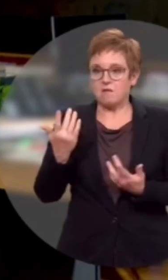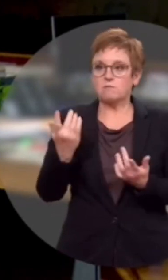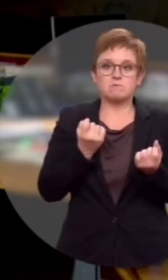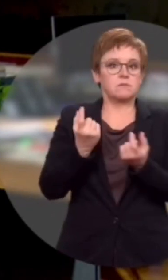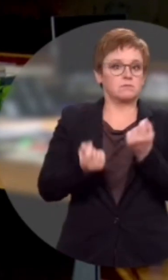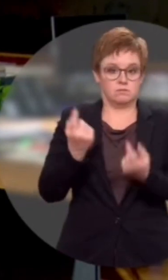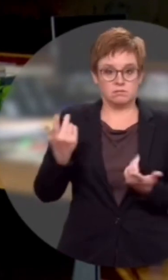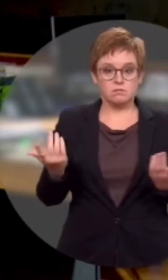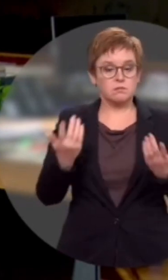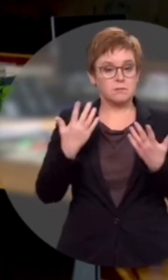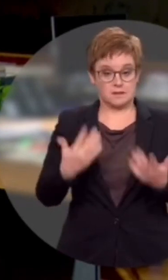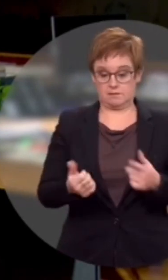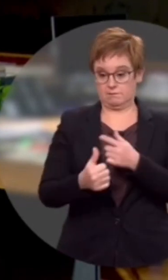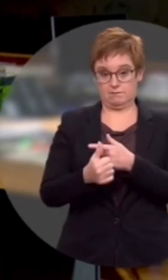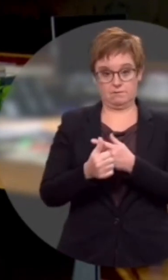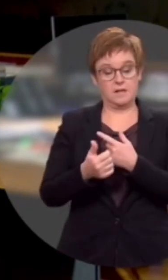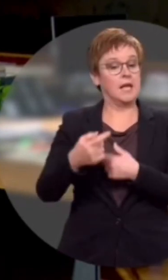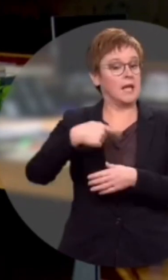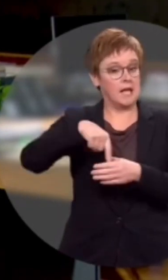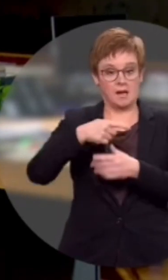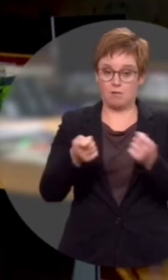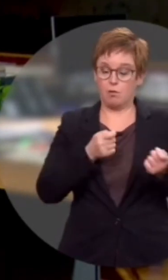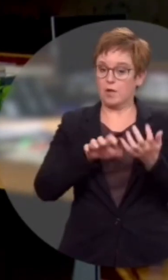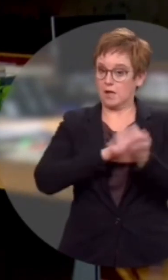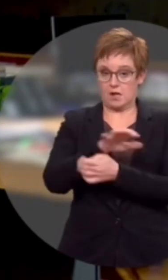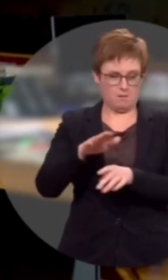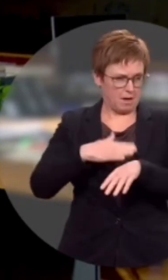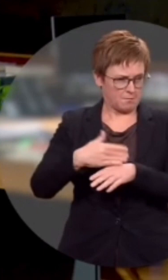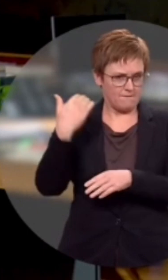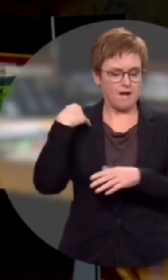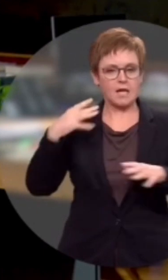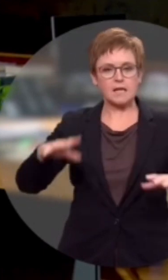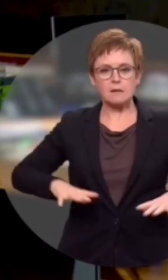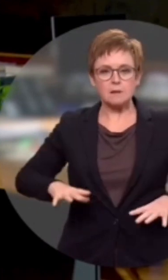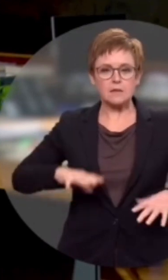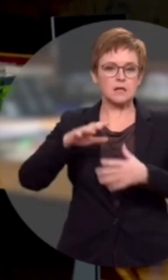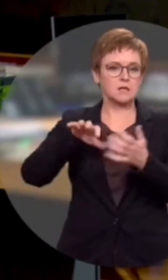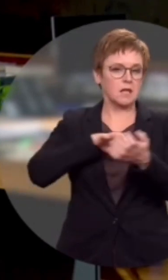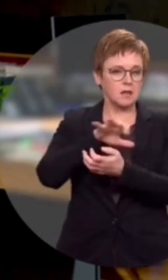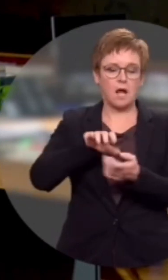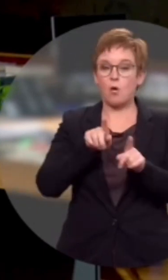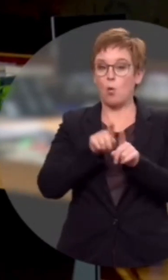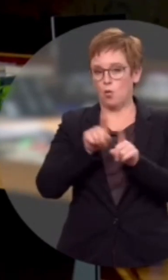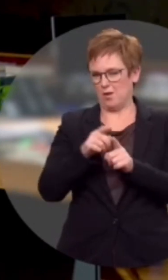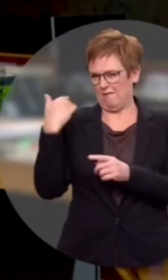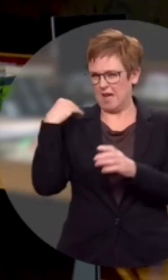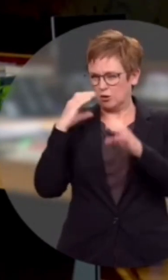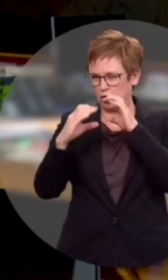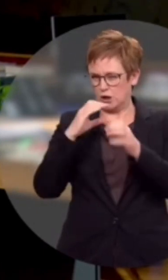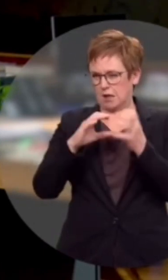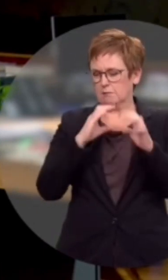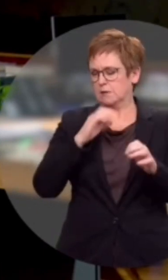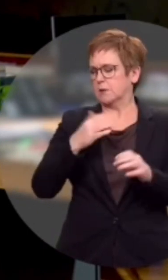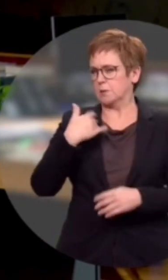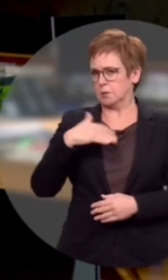Einerseits krisenhafte innenpolitische Ereignisse wie der Ibiza-Skandal oder die unrühmliche